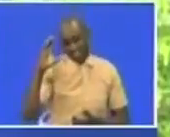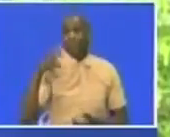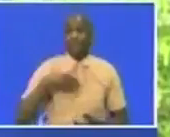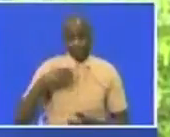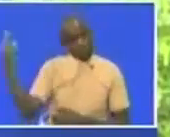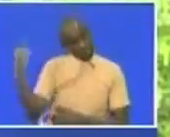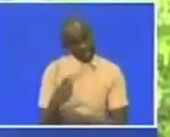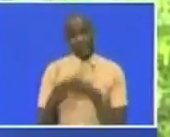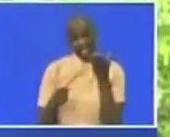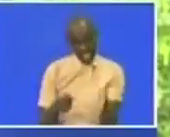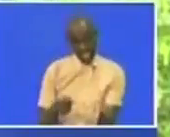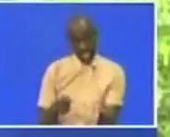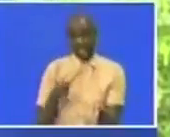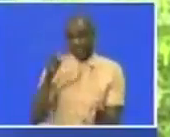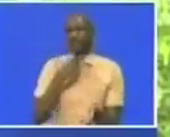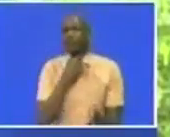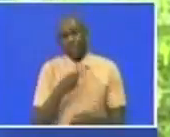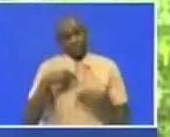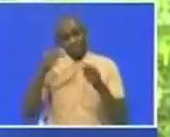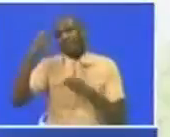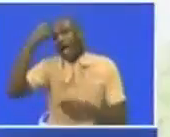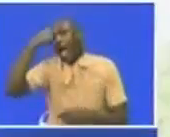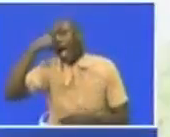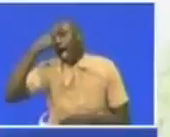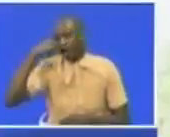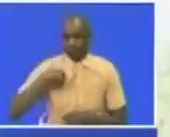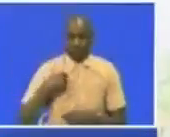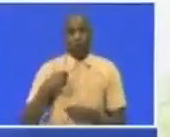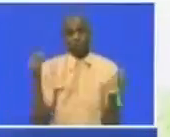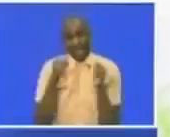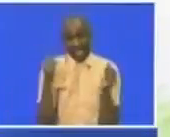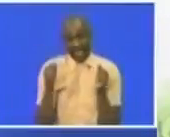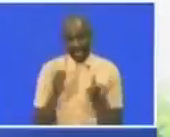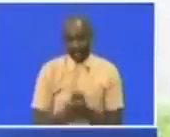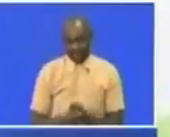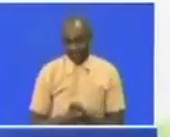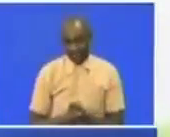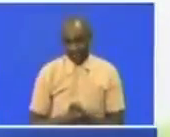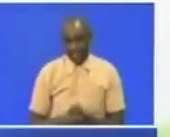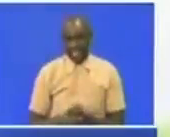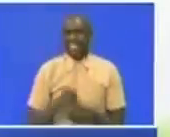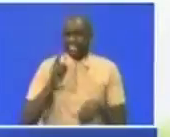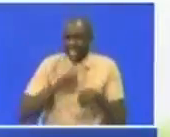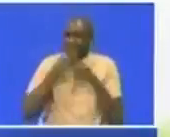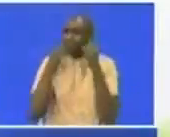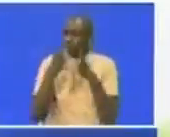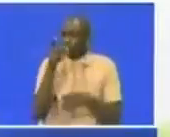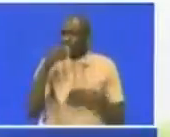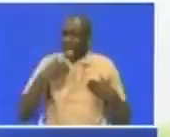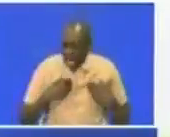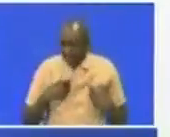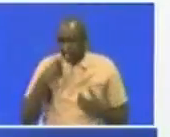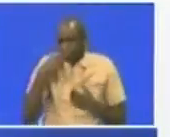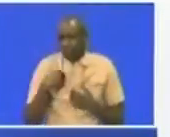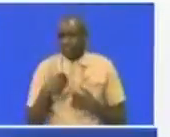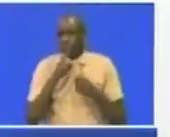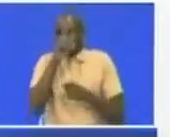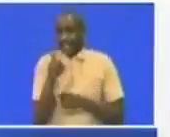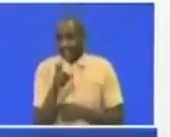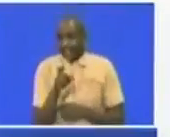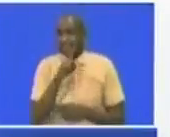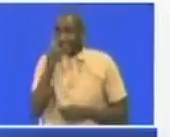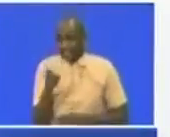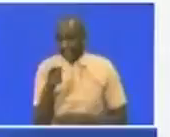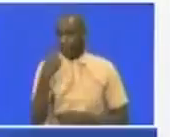wamekuja na wanataka kupeana chanjo ya malaria. Habari za kuwepo kwa jaribio la kutoa chanjo ya bure ya